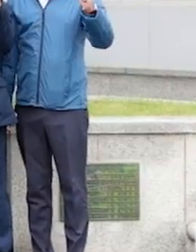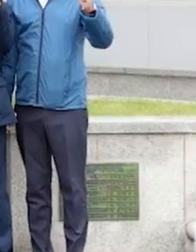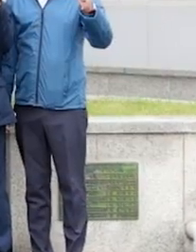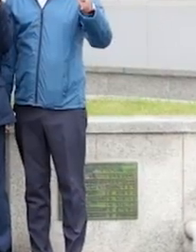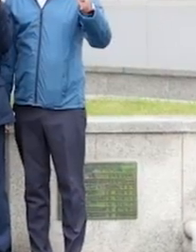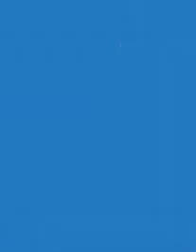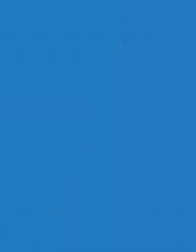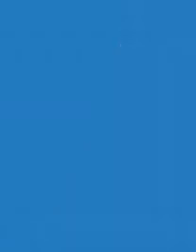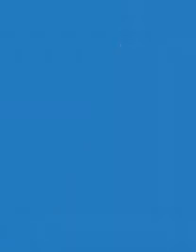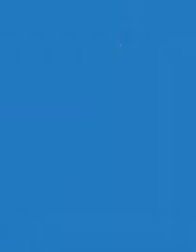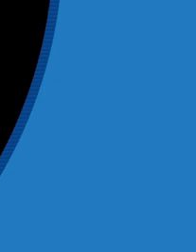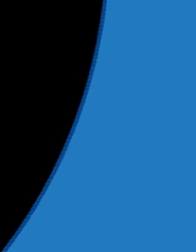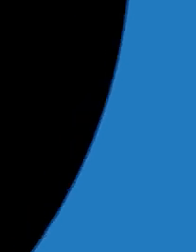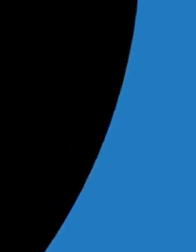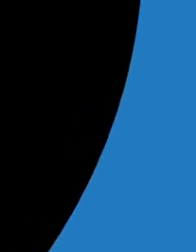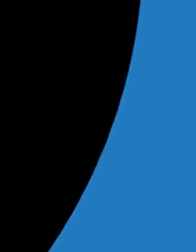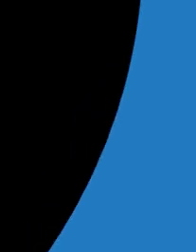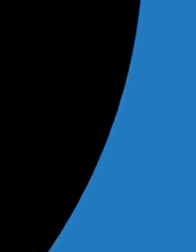김대상입니다.